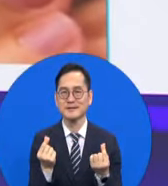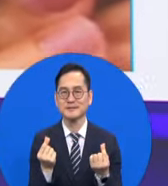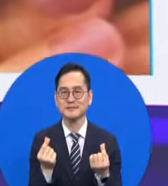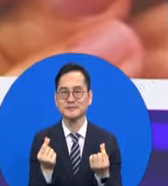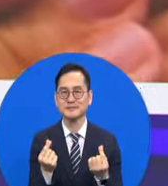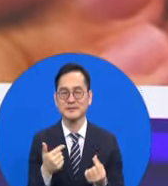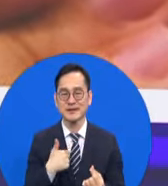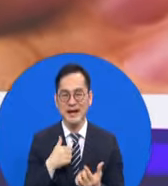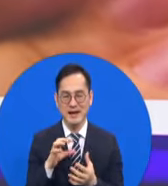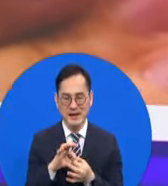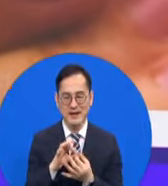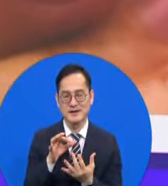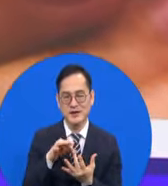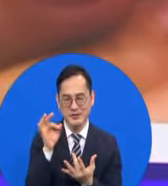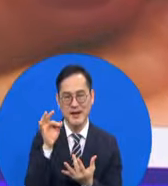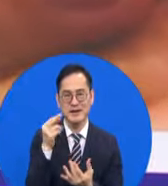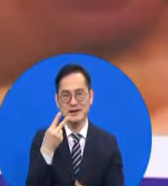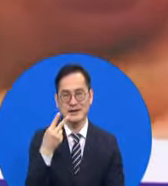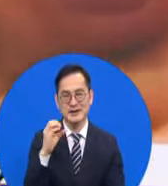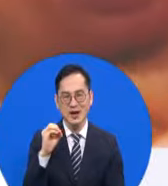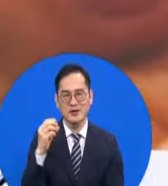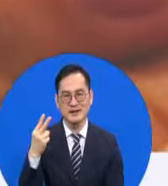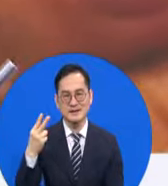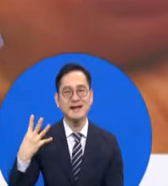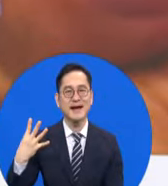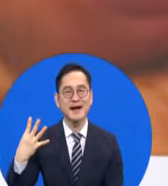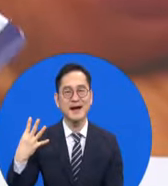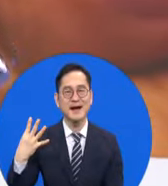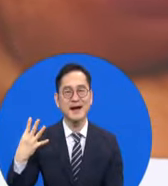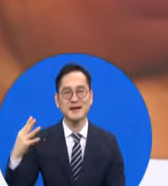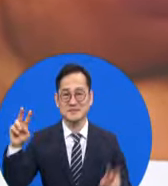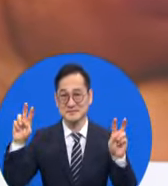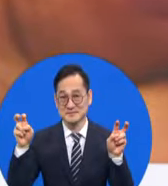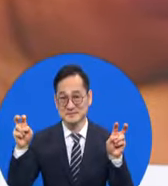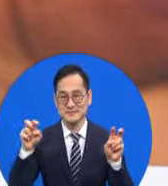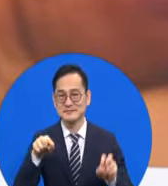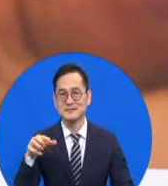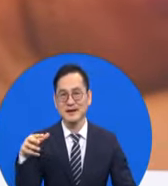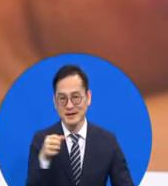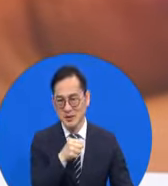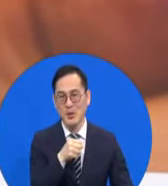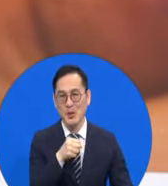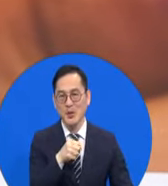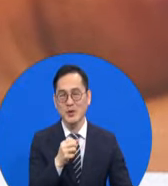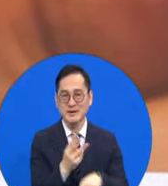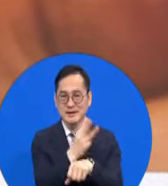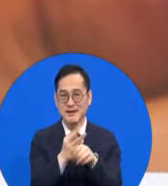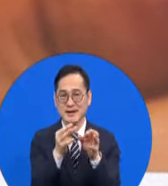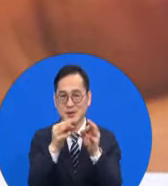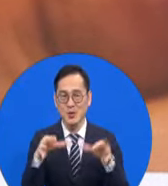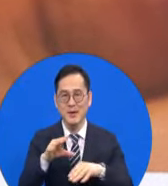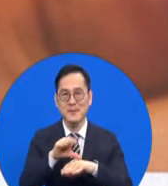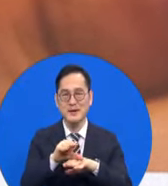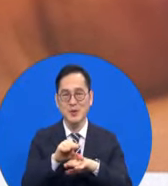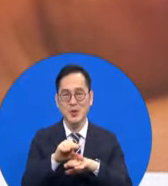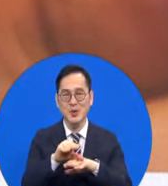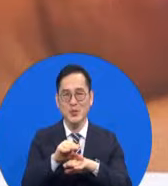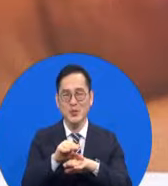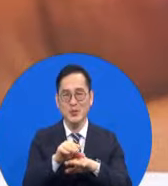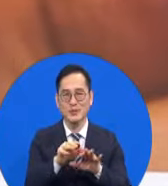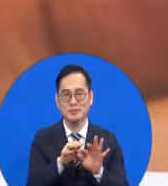저희 채널A는 오늘 김진의 돌직구쇼 생방송 3시간 특집 방송을 시작으로 쭉 개표